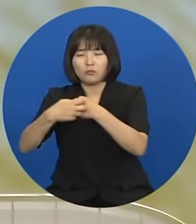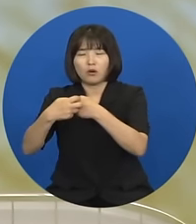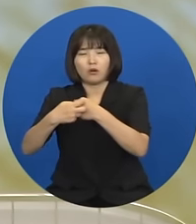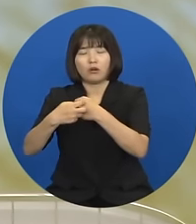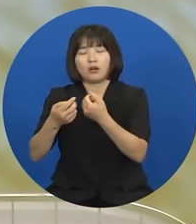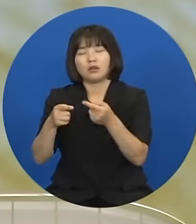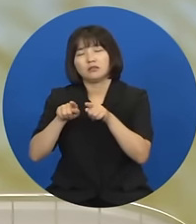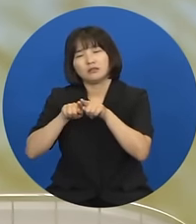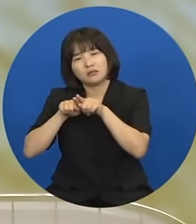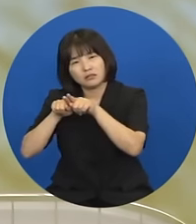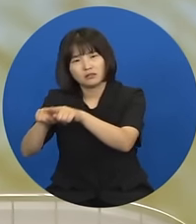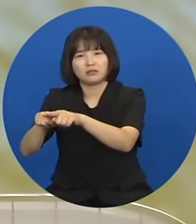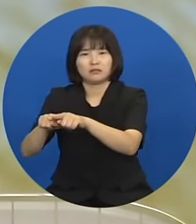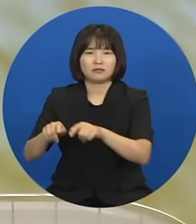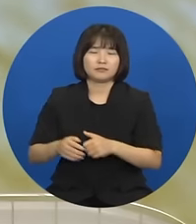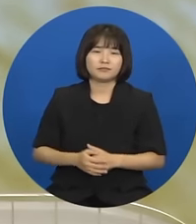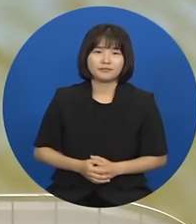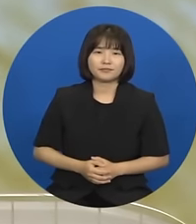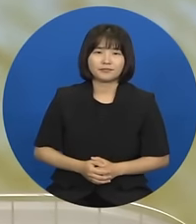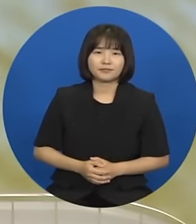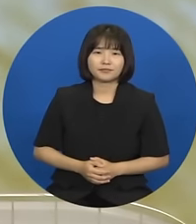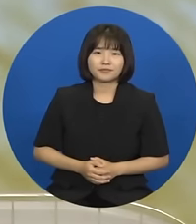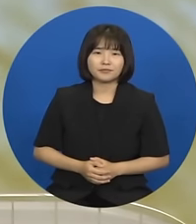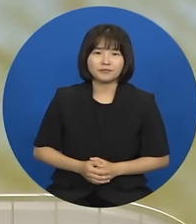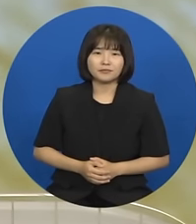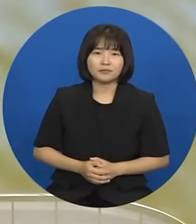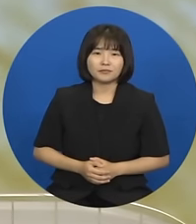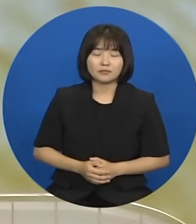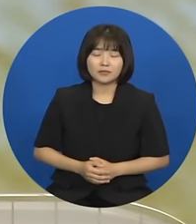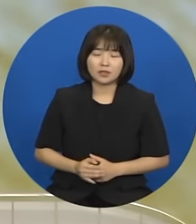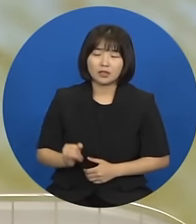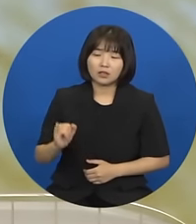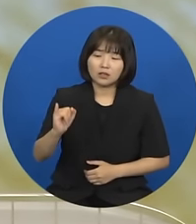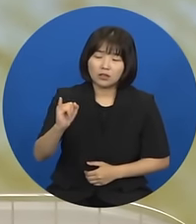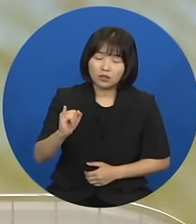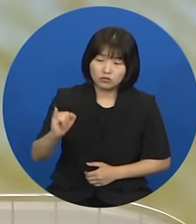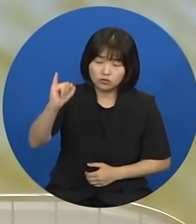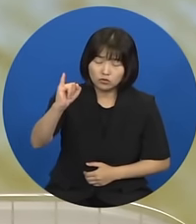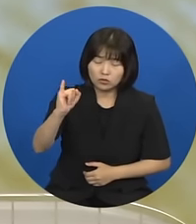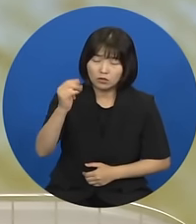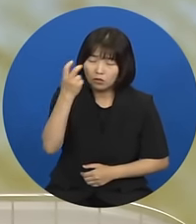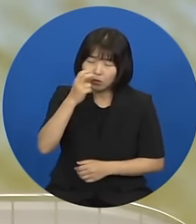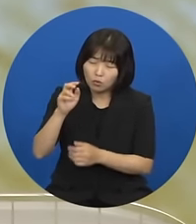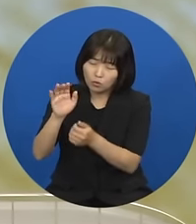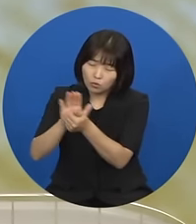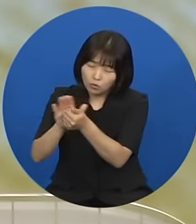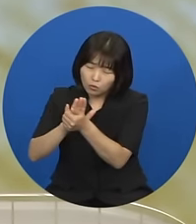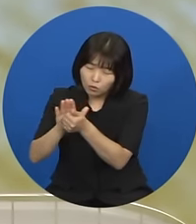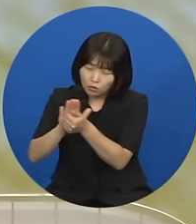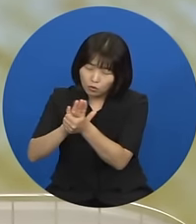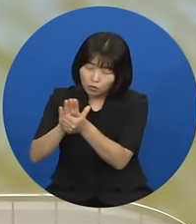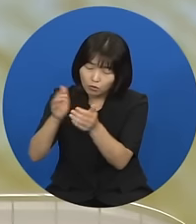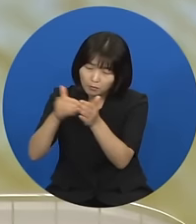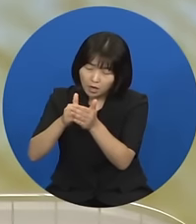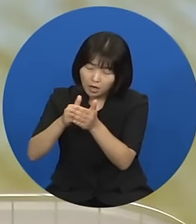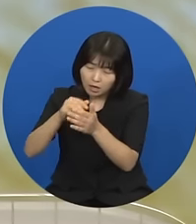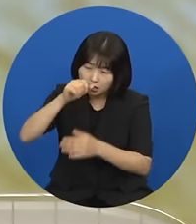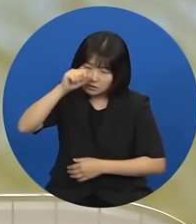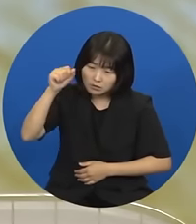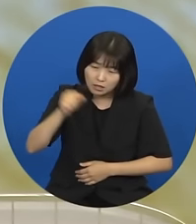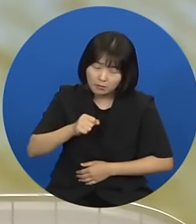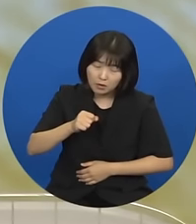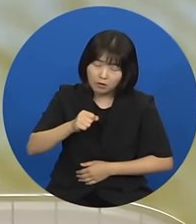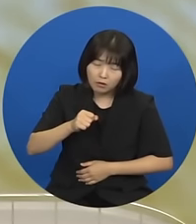걸어갔습니다. 그리고 그곳에서 누님을 돌보고 그 다음날 새벽에 다시 어머니의 손을